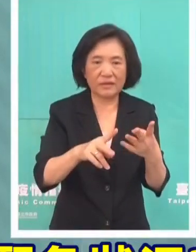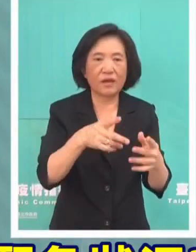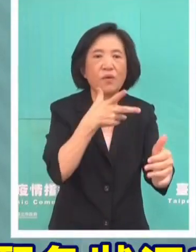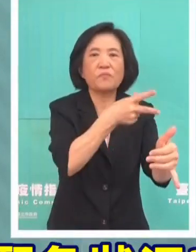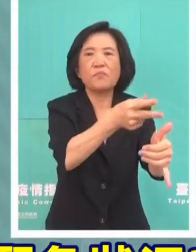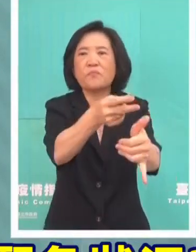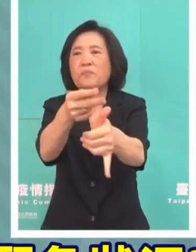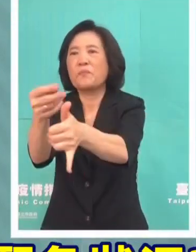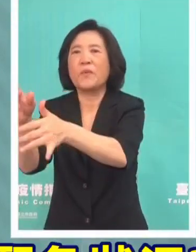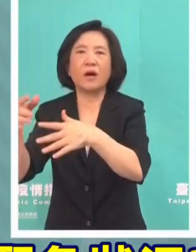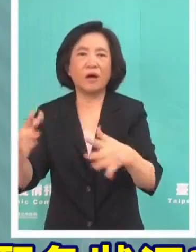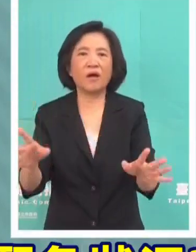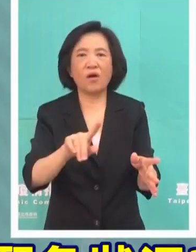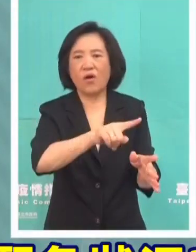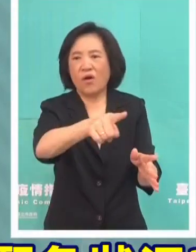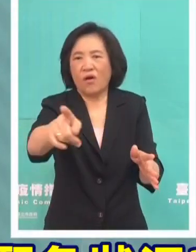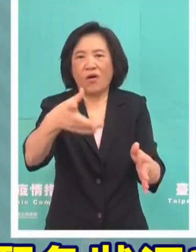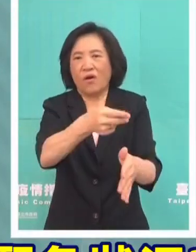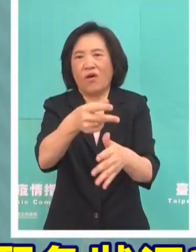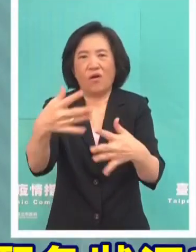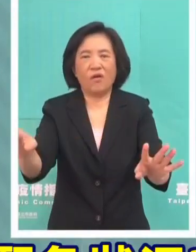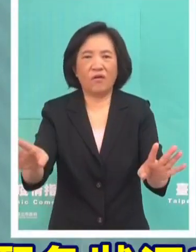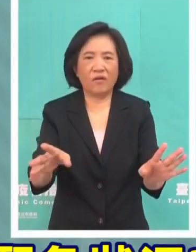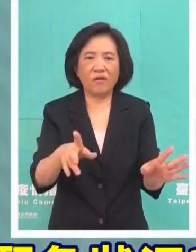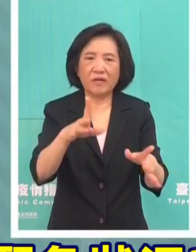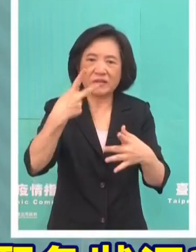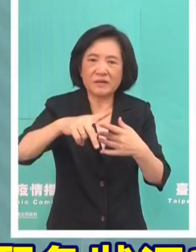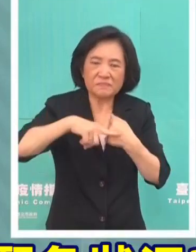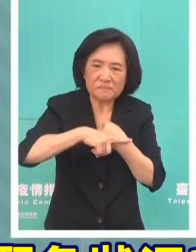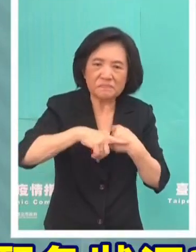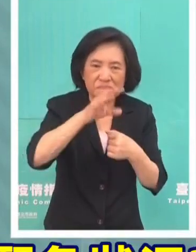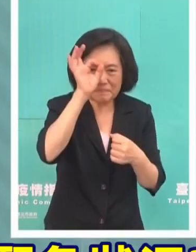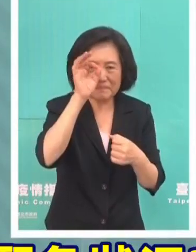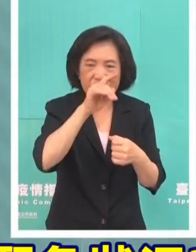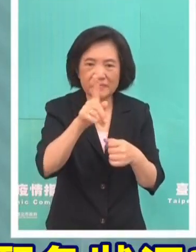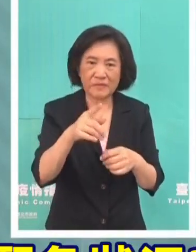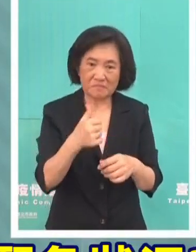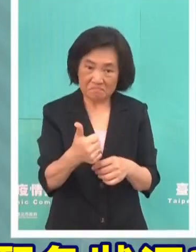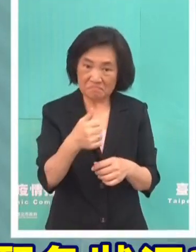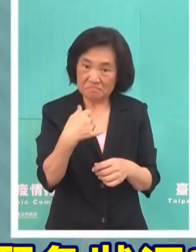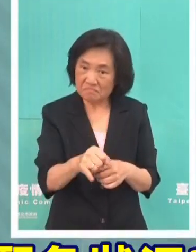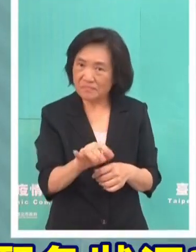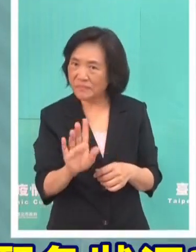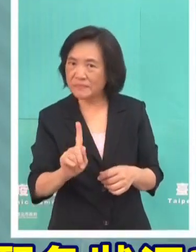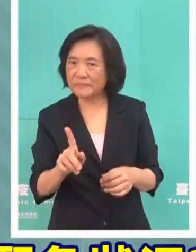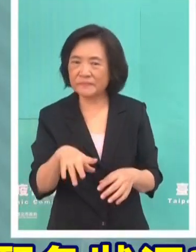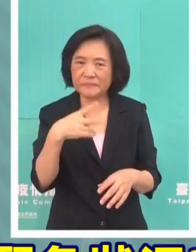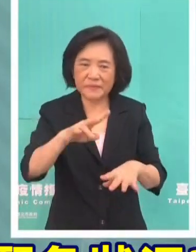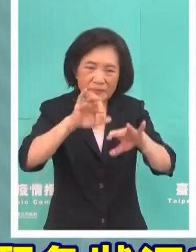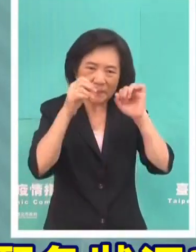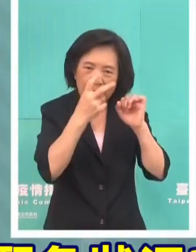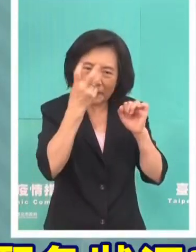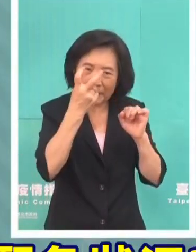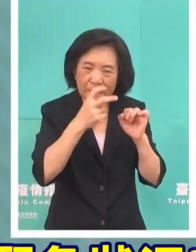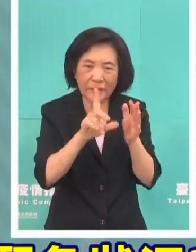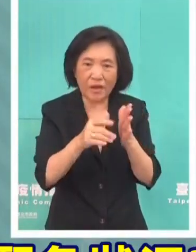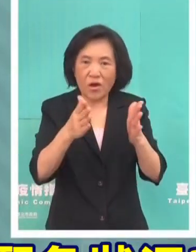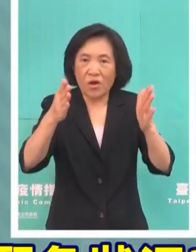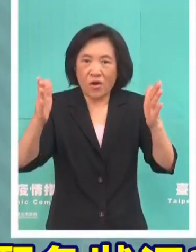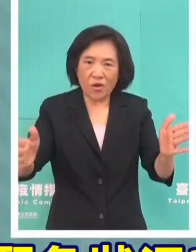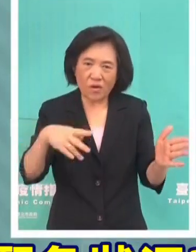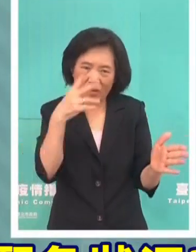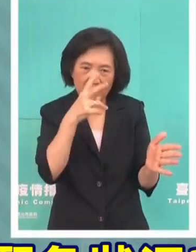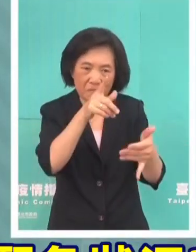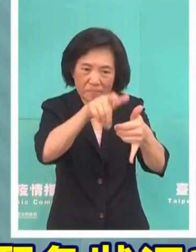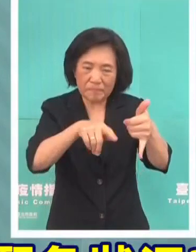的施打嘛哈，那研究它的哦，这个在临床上的有效性，还有观察说它比较长的时间。或